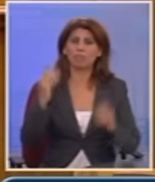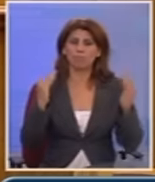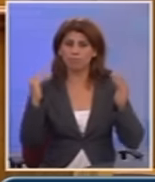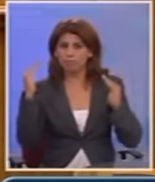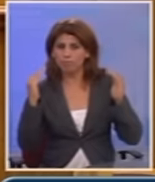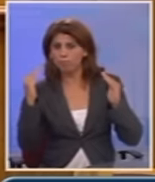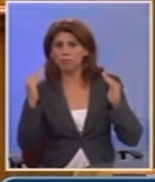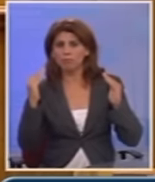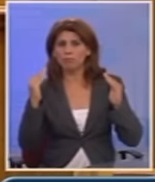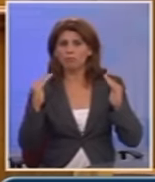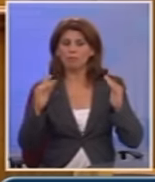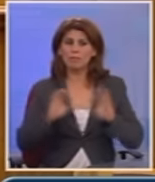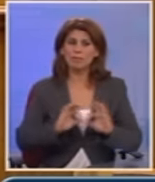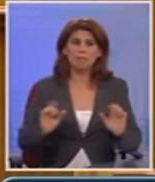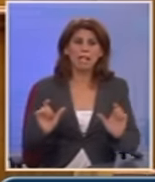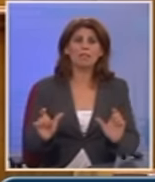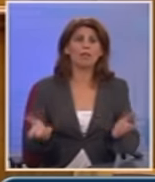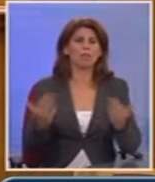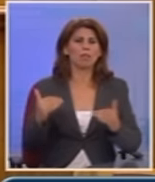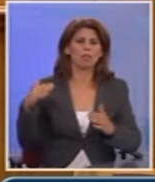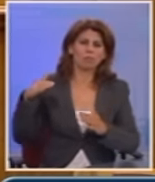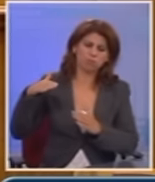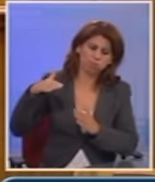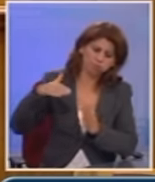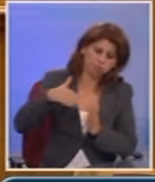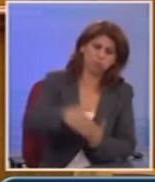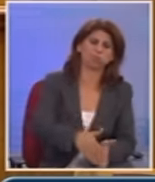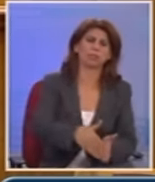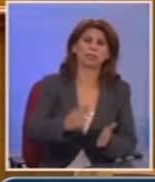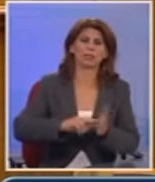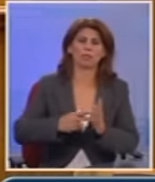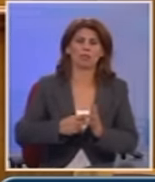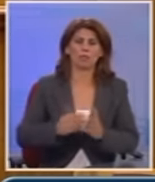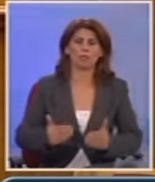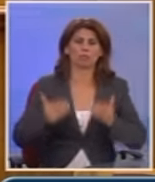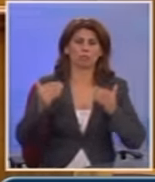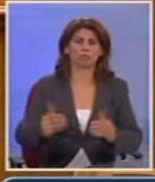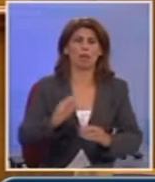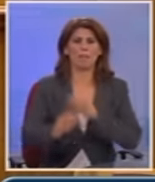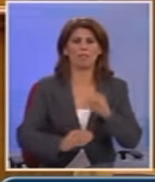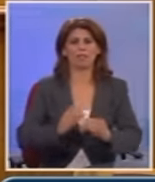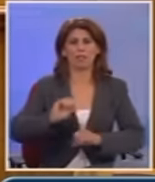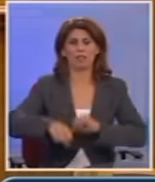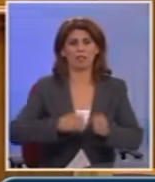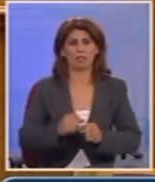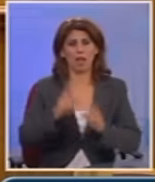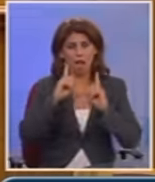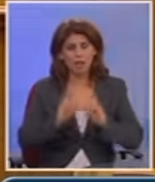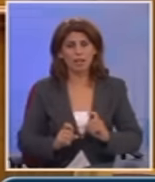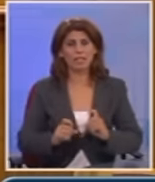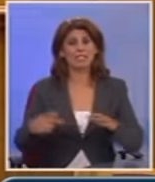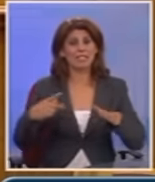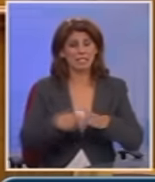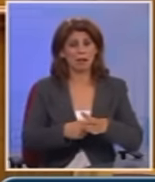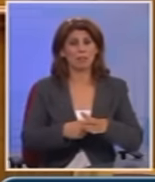αβεβαιότητας και ανασφάλειας που βυθίζει την οικονομία, αναστέλει κάθε επενδυτική δραστηριότητα, αναγκάζει τις